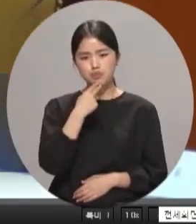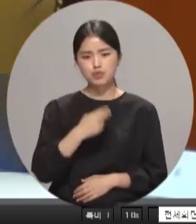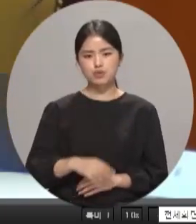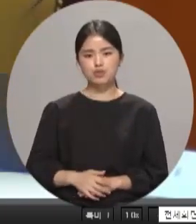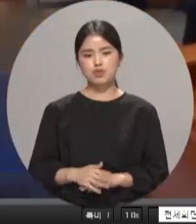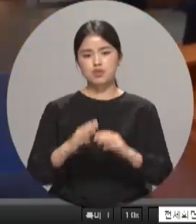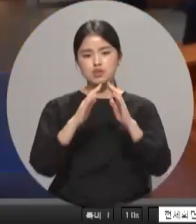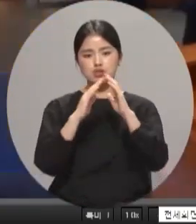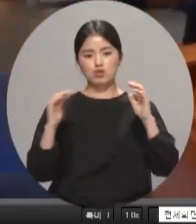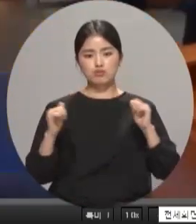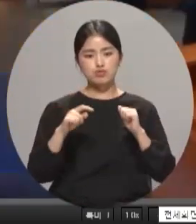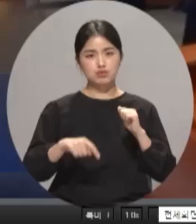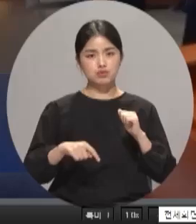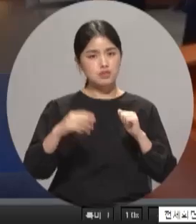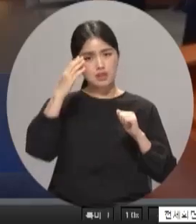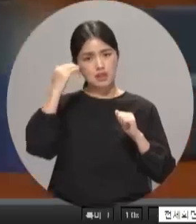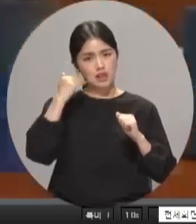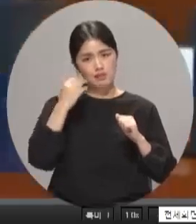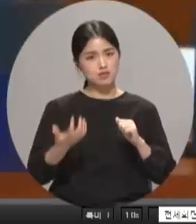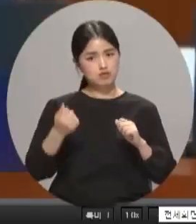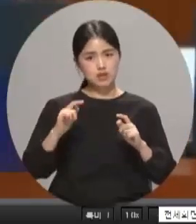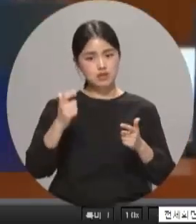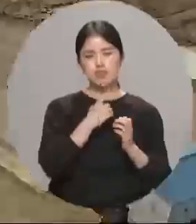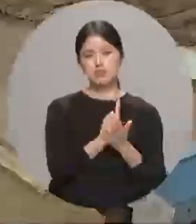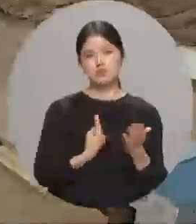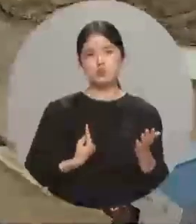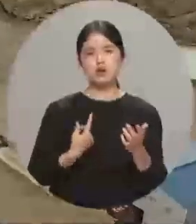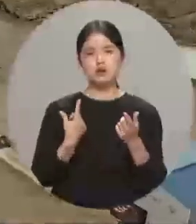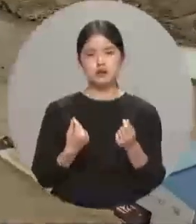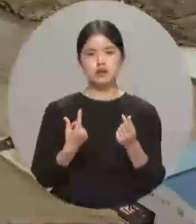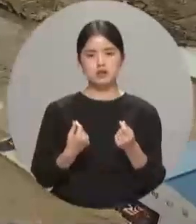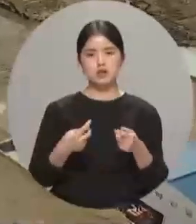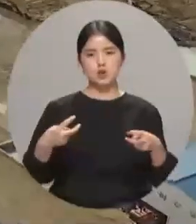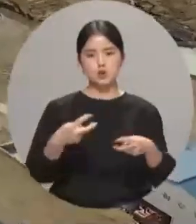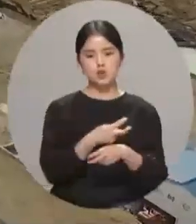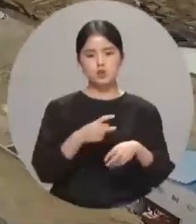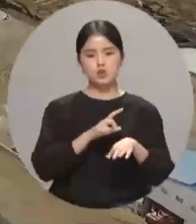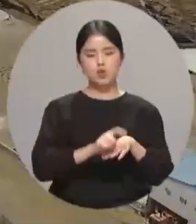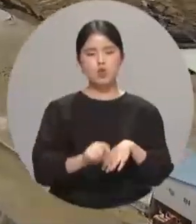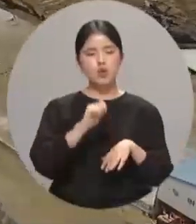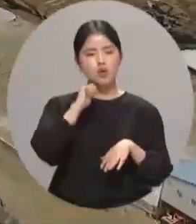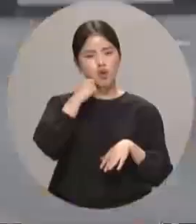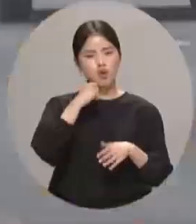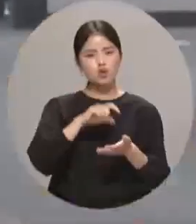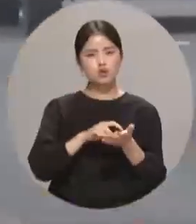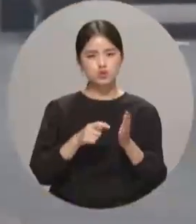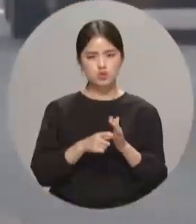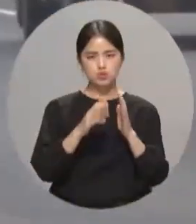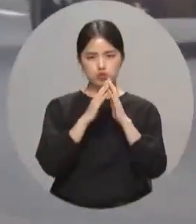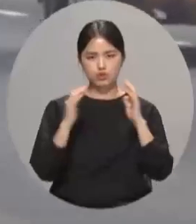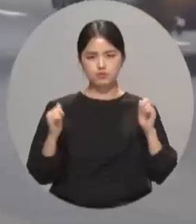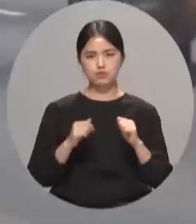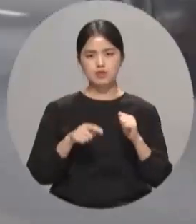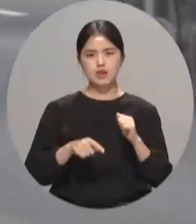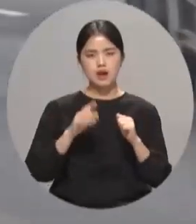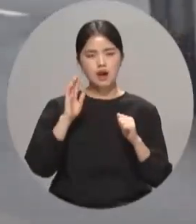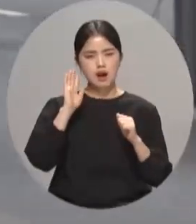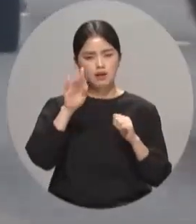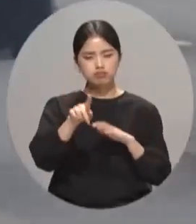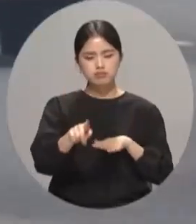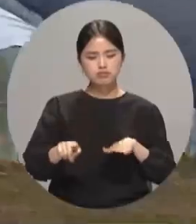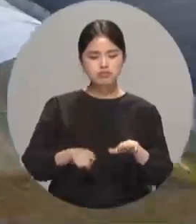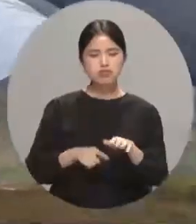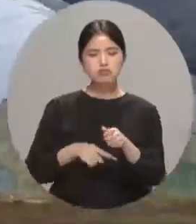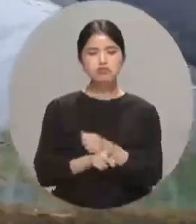없습니다. 전라북도는 대한민국 국토 아닙니까? 버렸습니까? 교통오지라는 불명예까지 안고 있는 전북이 이처럼 갈수록 뒤처지는